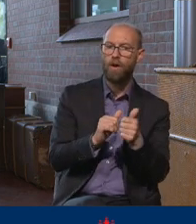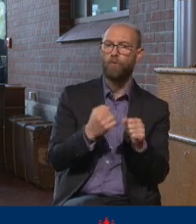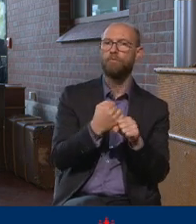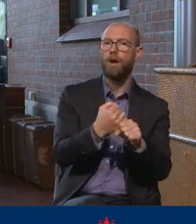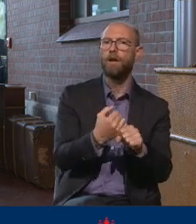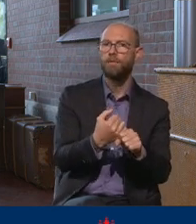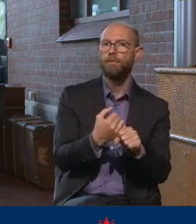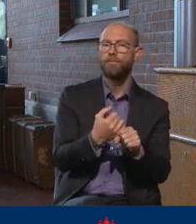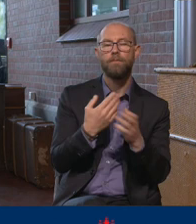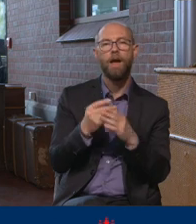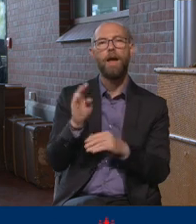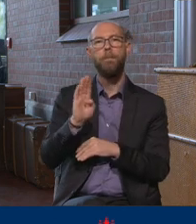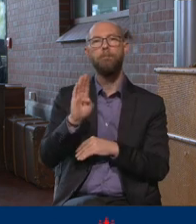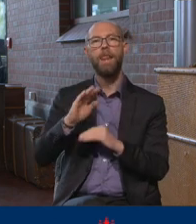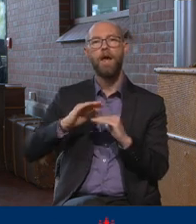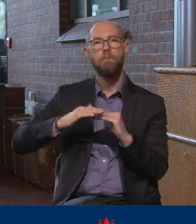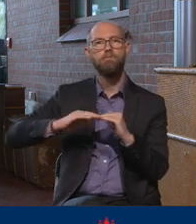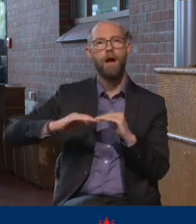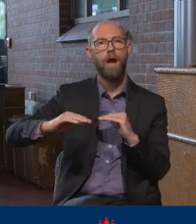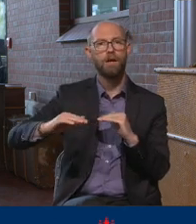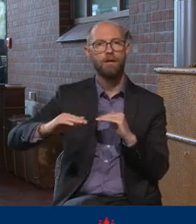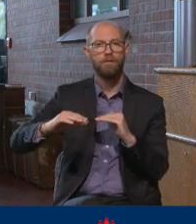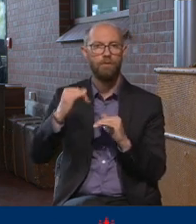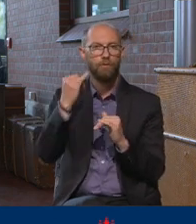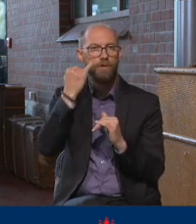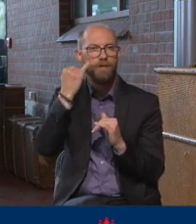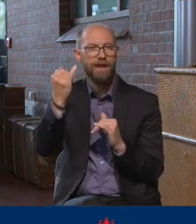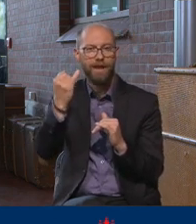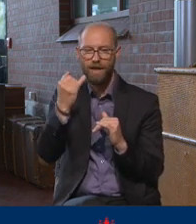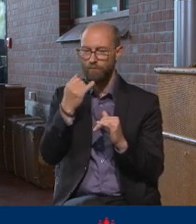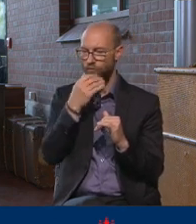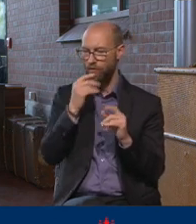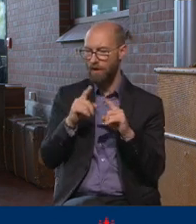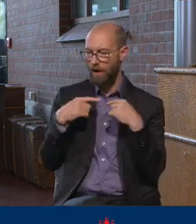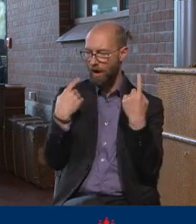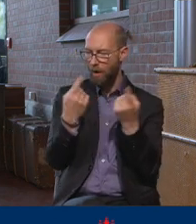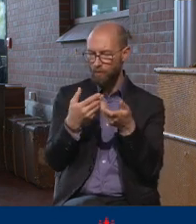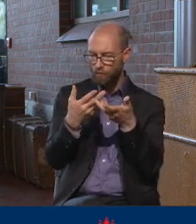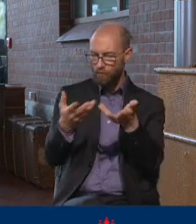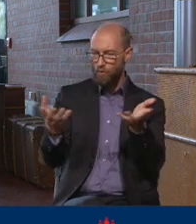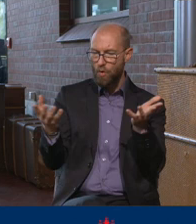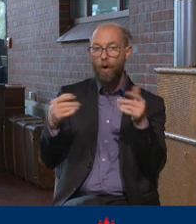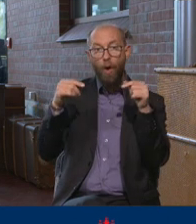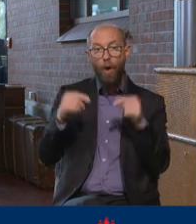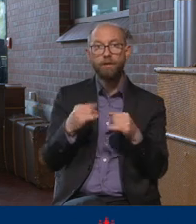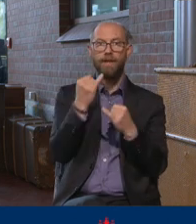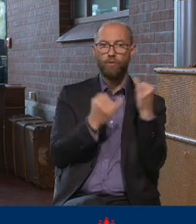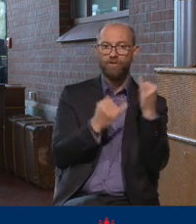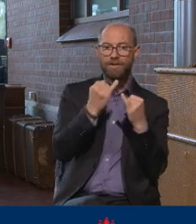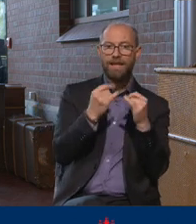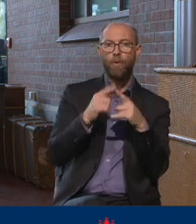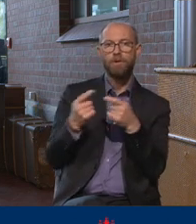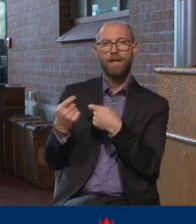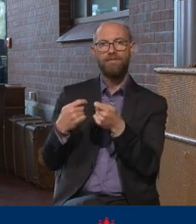dieser bilde park als idee mit seinem charme der da wirklich heute in dieser industrie gewerbe landschaft da jetzt mal